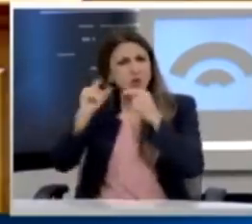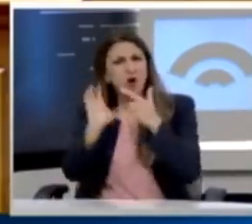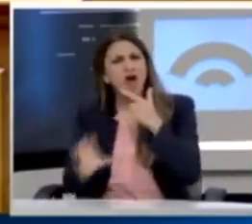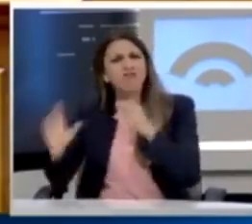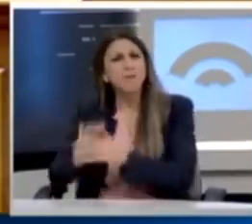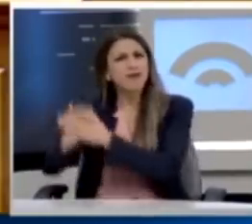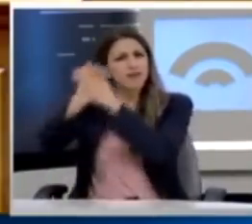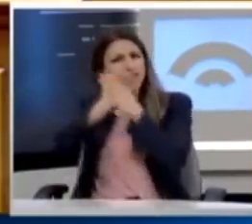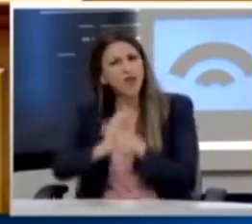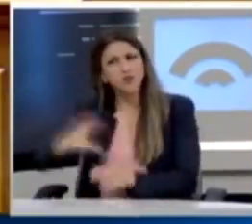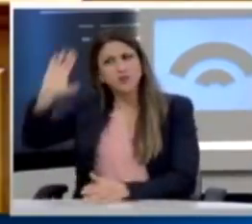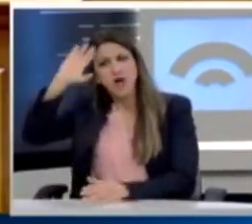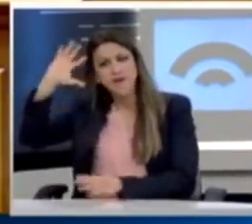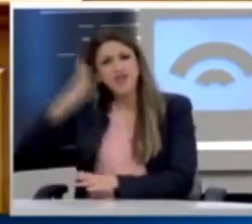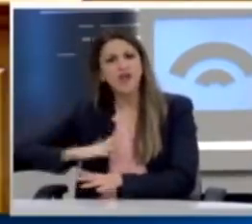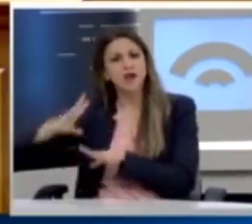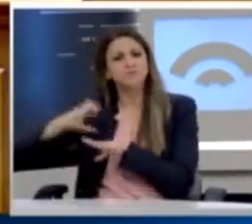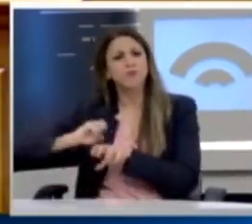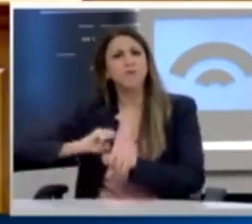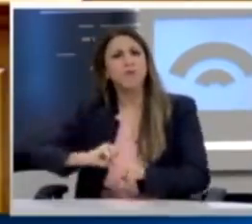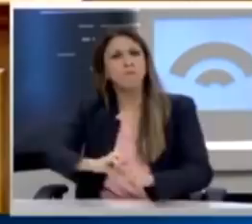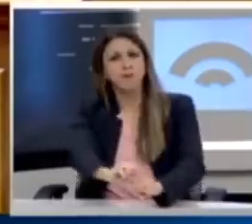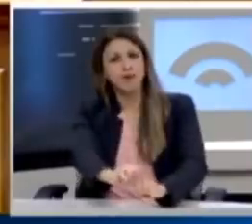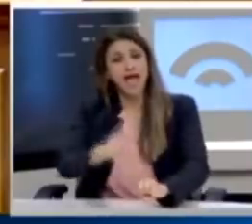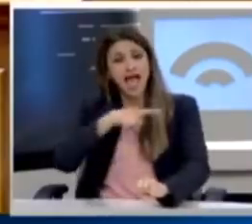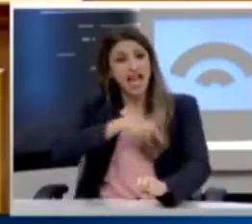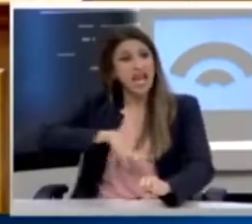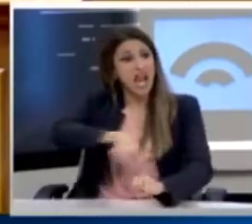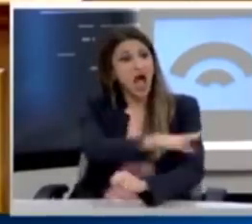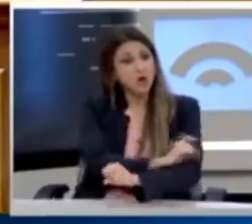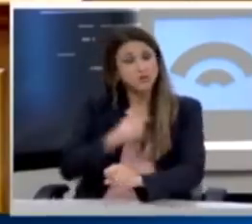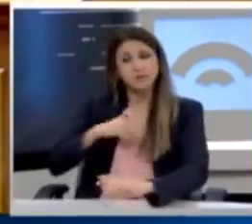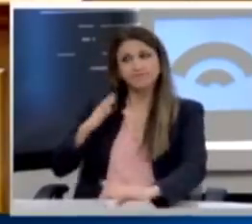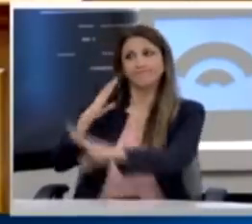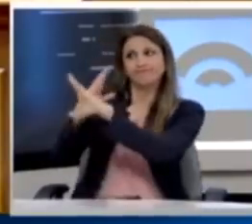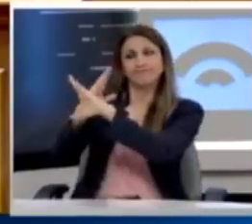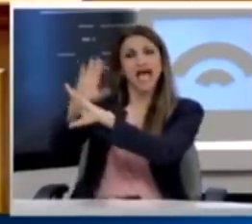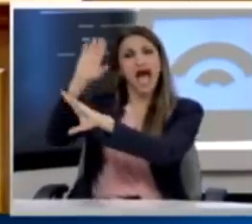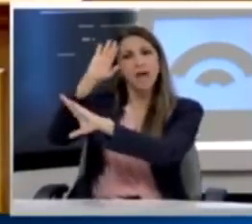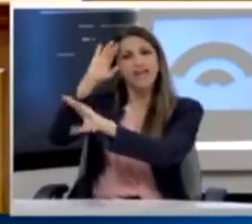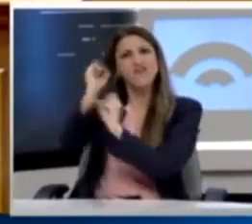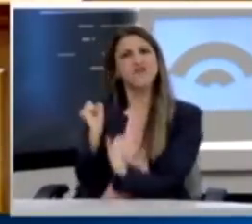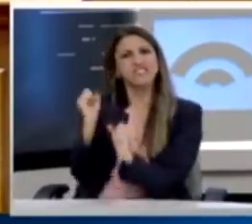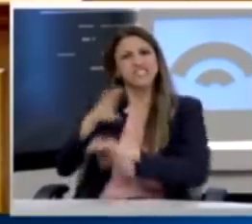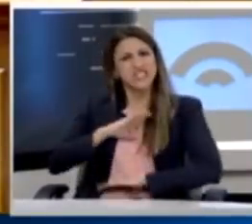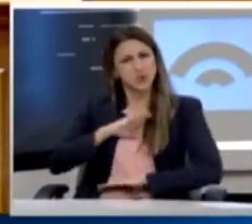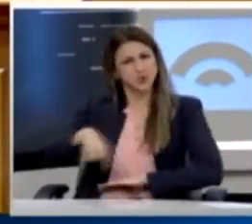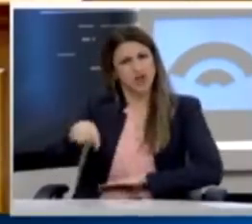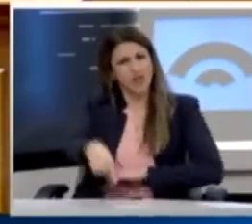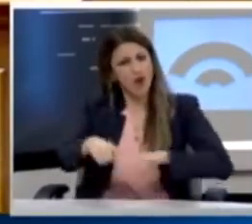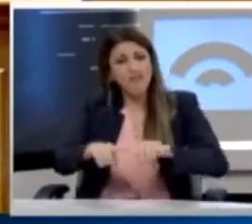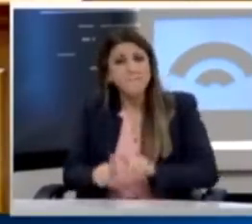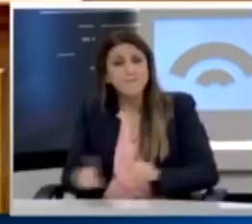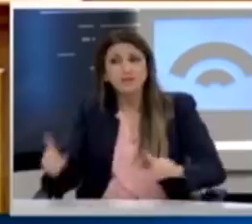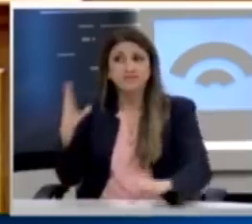Ευρωπαϊκή Ένωση, να παλέψει για την απομάκρυνση των αμερικανοατοικών βάσεων στην Ελλάδα, για την αποδέσμευση της